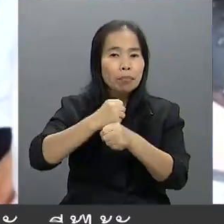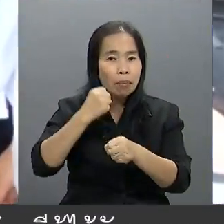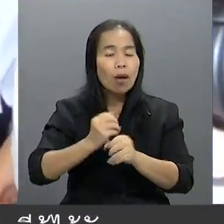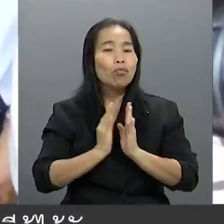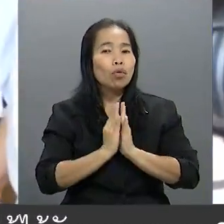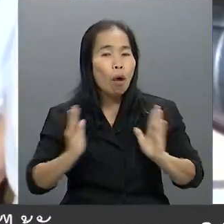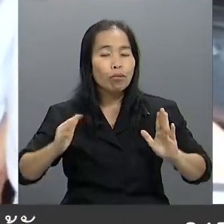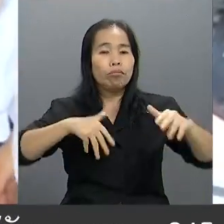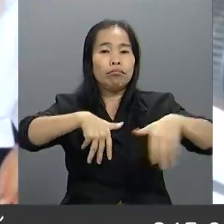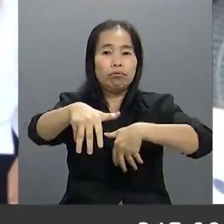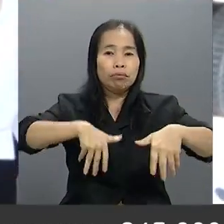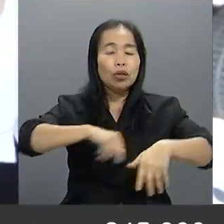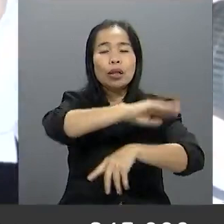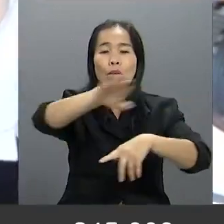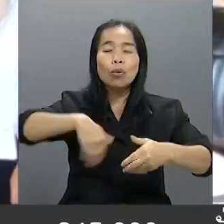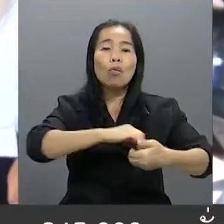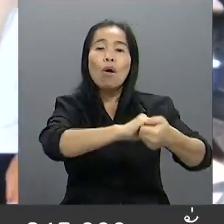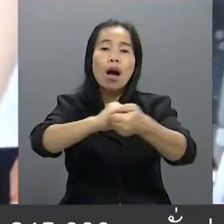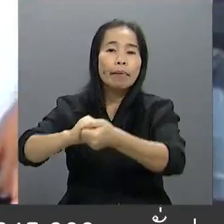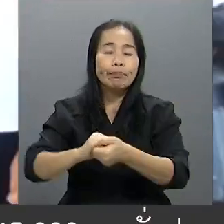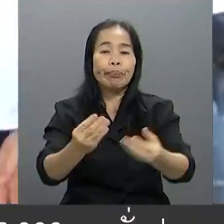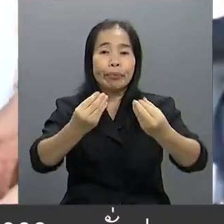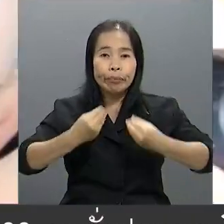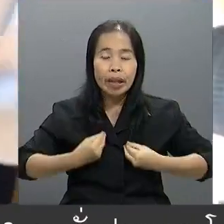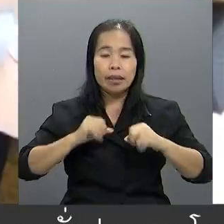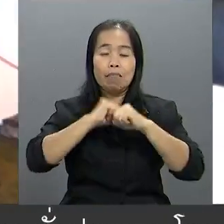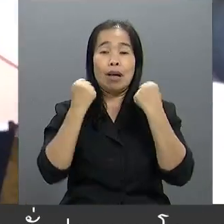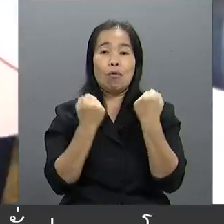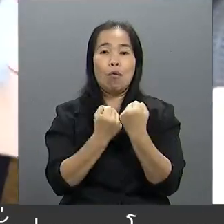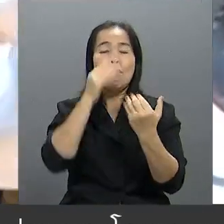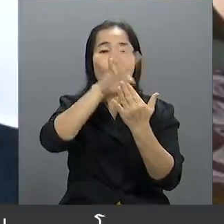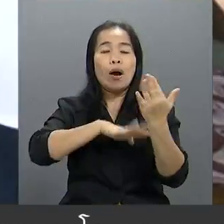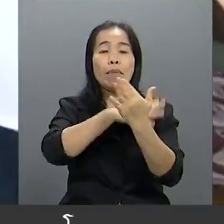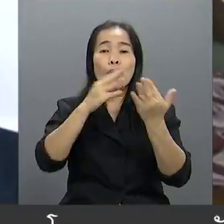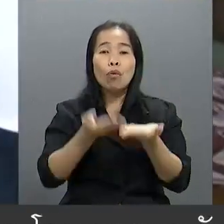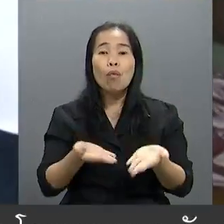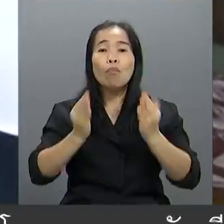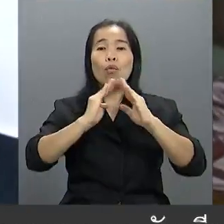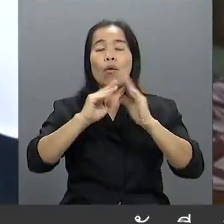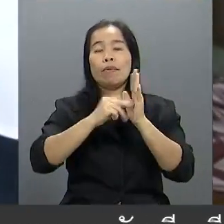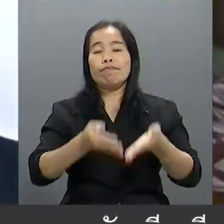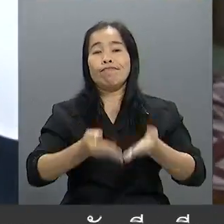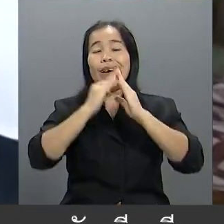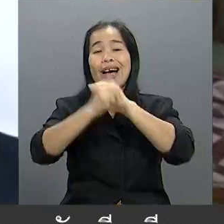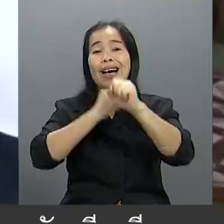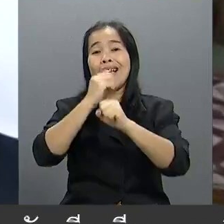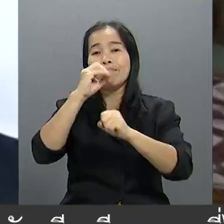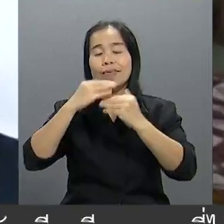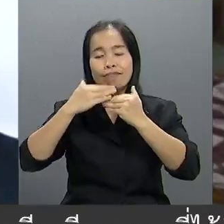ท50ปีแล้วต่อไปนี่ก็จะก้าวไกลต่อไป